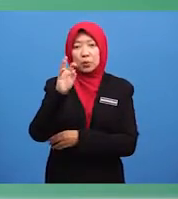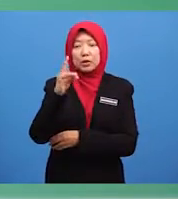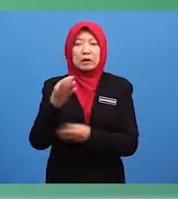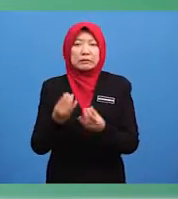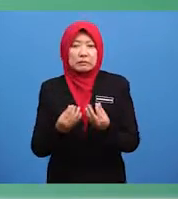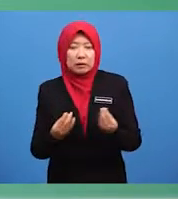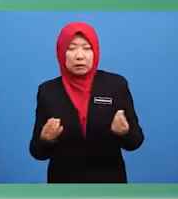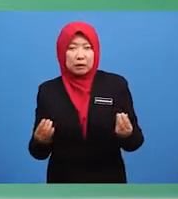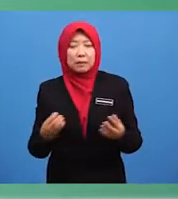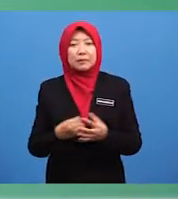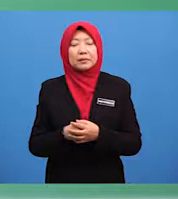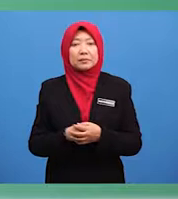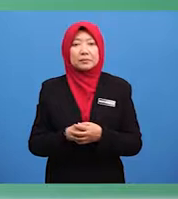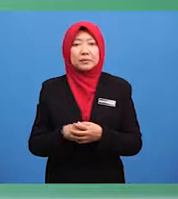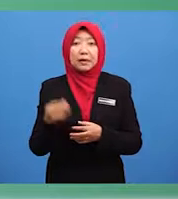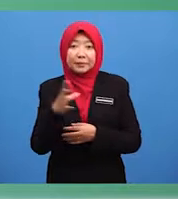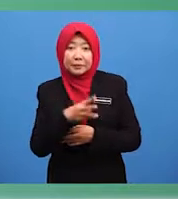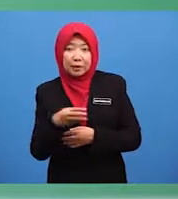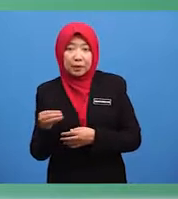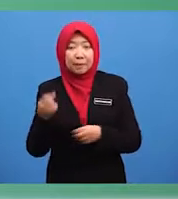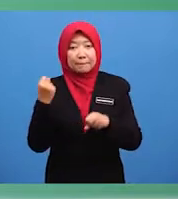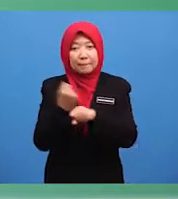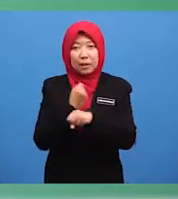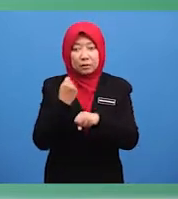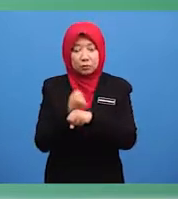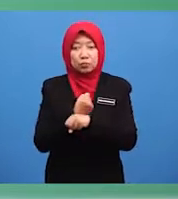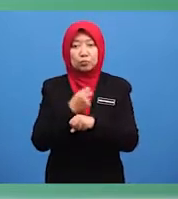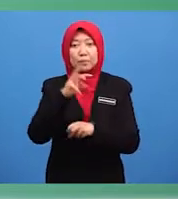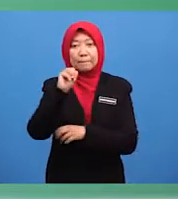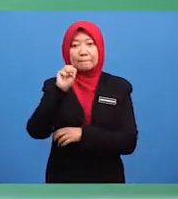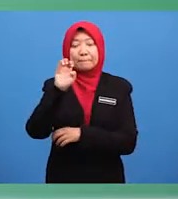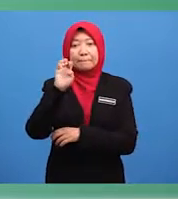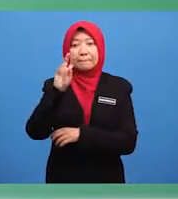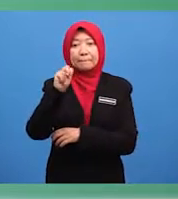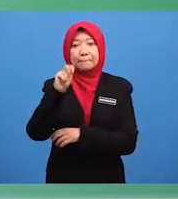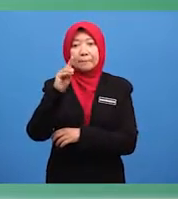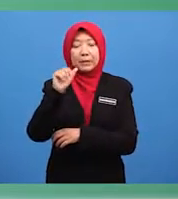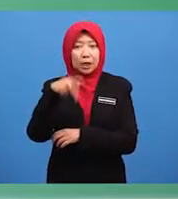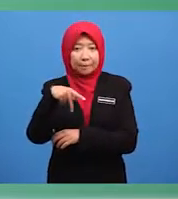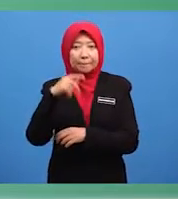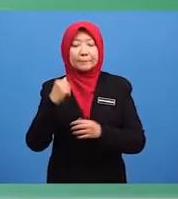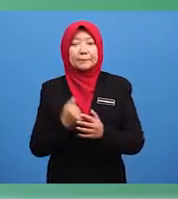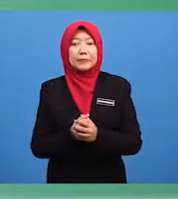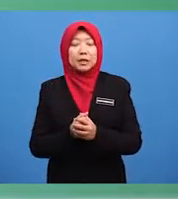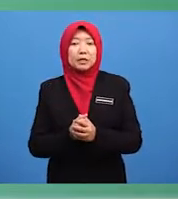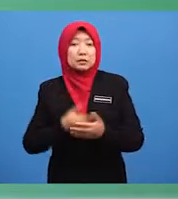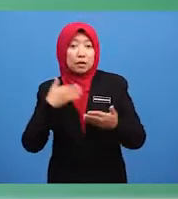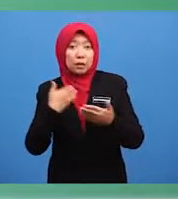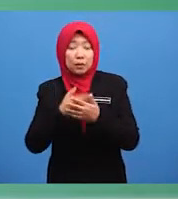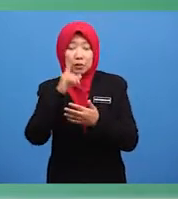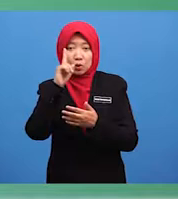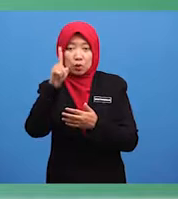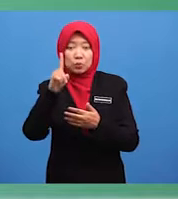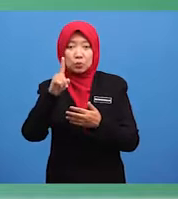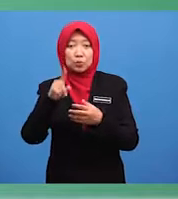tanah, pasir dan batu mendap. Sehingga satu peringkat aliran sungai